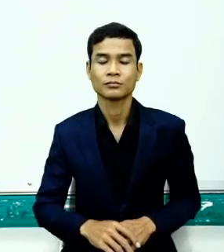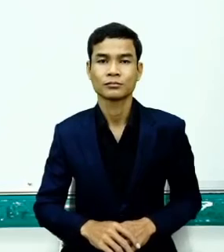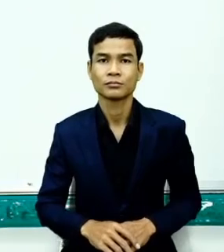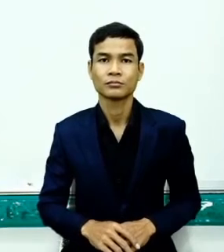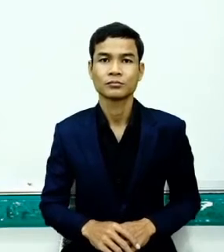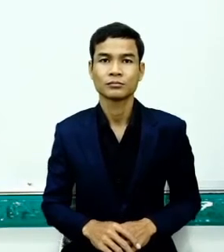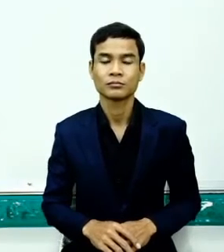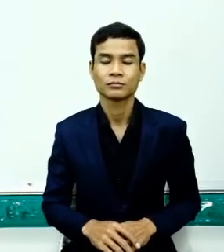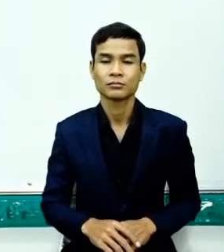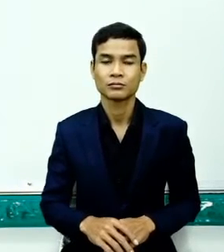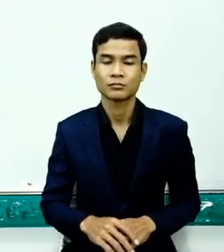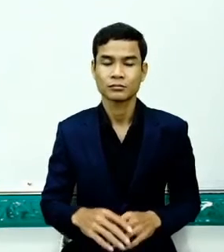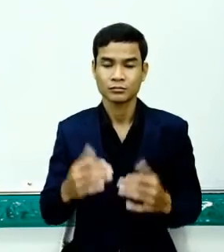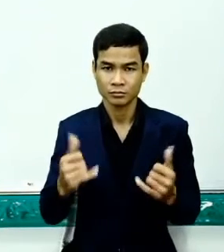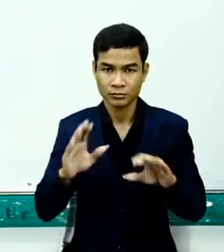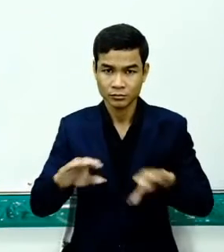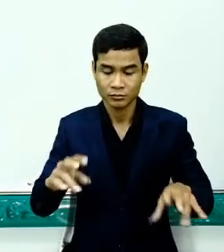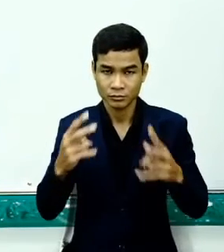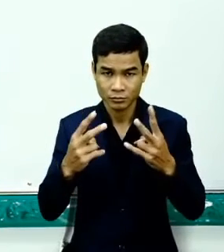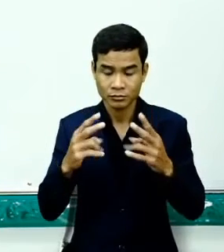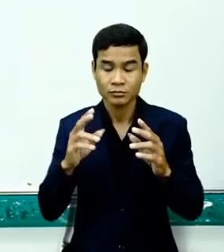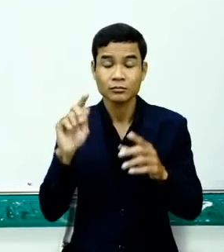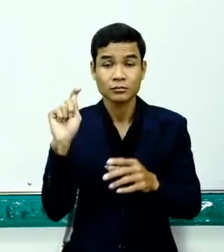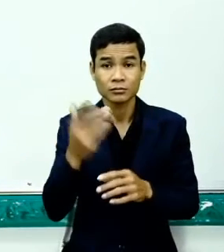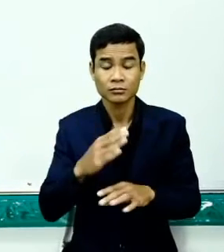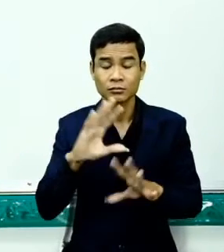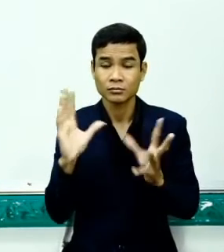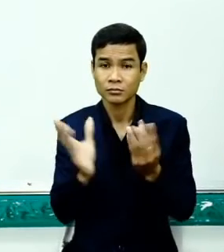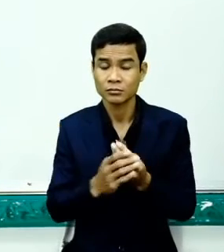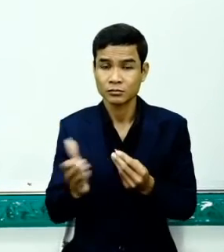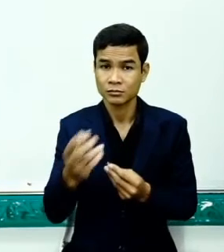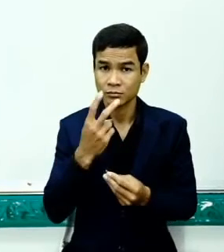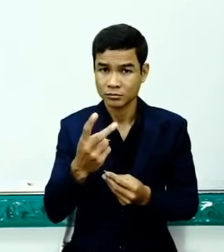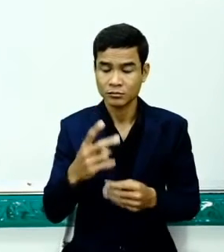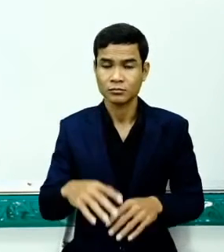តាកូនពិនិត្យមើលរូបភាពទាំងអស់គ្នា